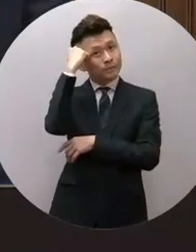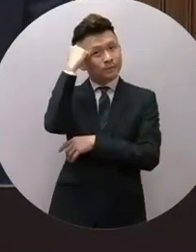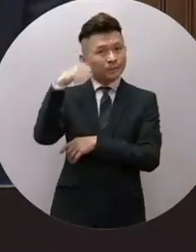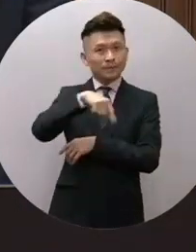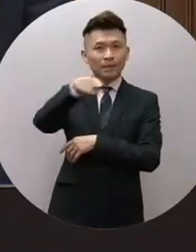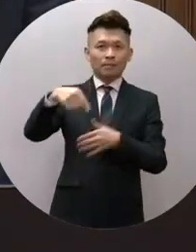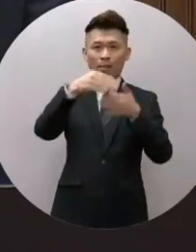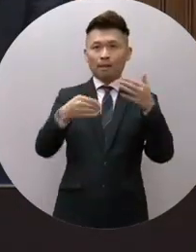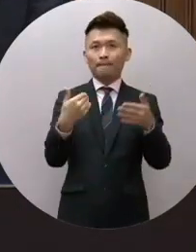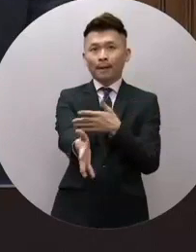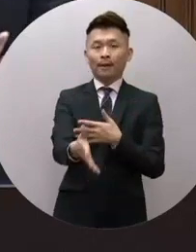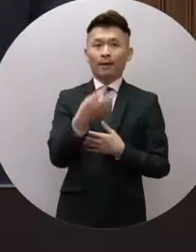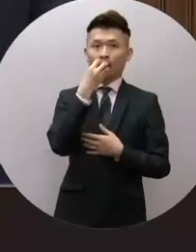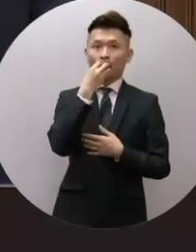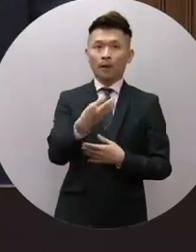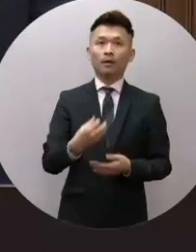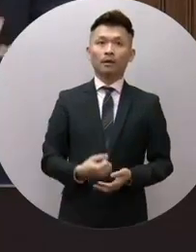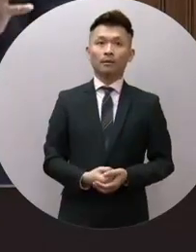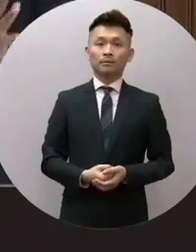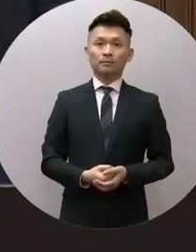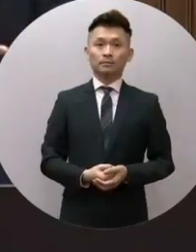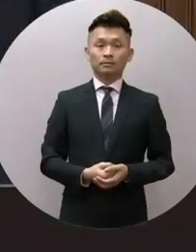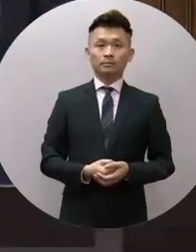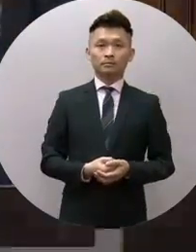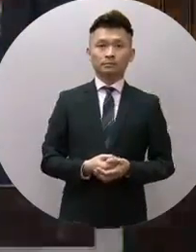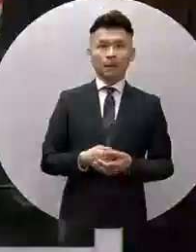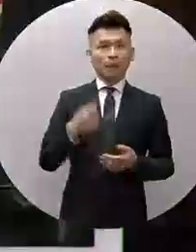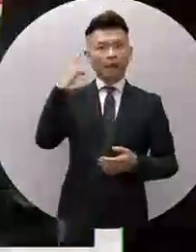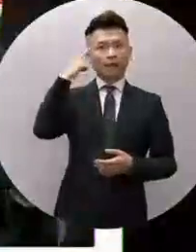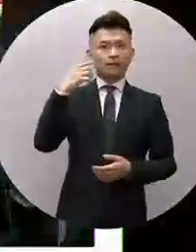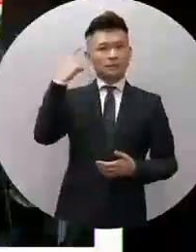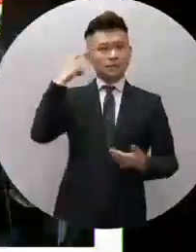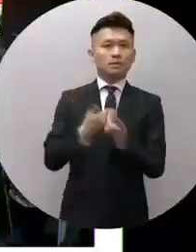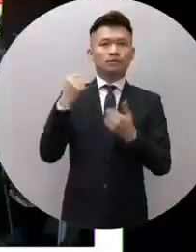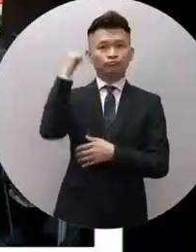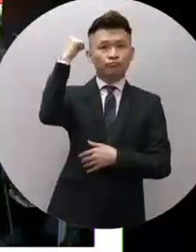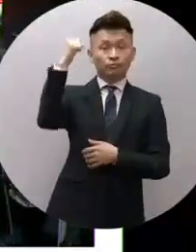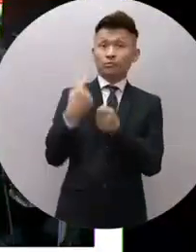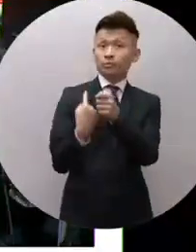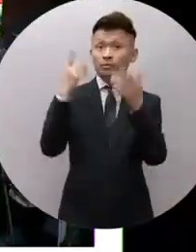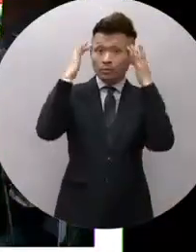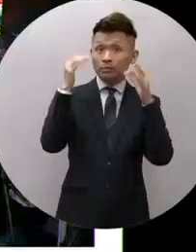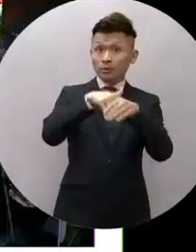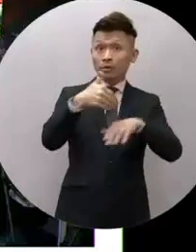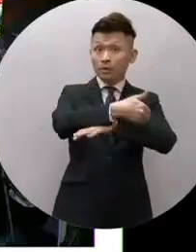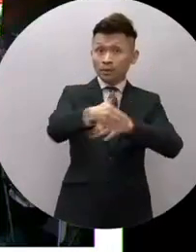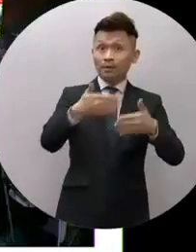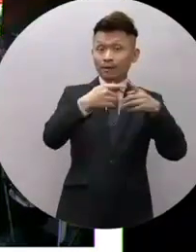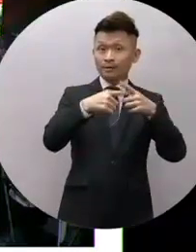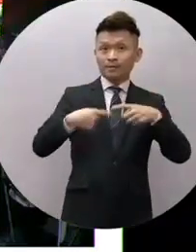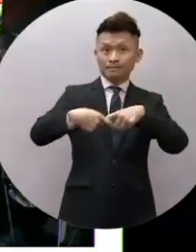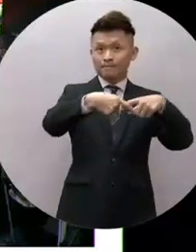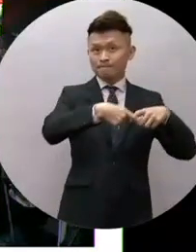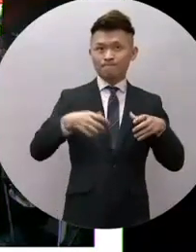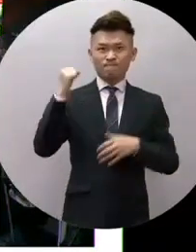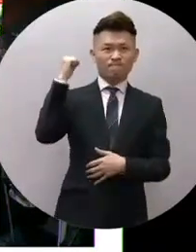续符合这样的规定，就会造成了很多的不同的抗议。这个是在去年的时候在南投县一个汉人的大抗争，